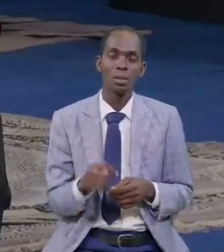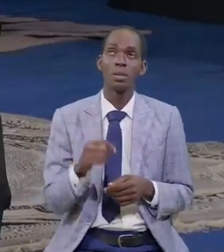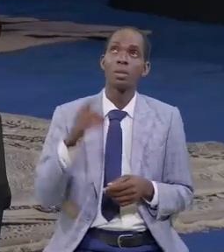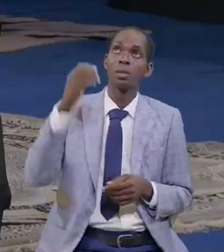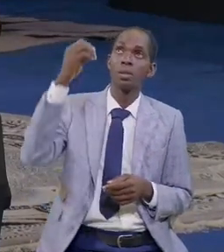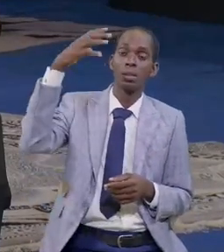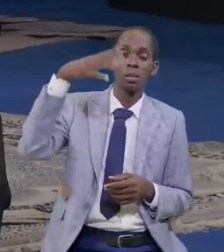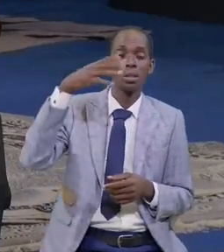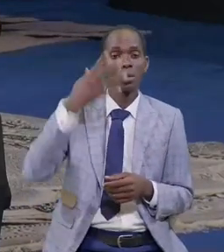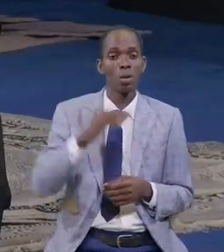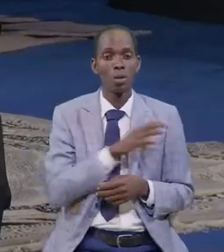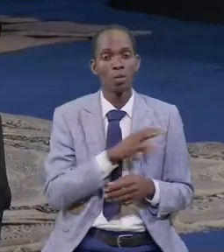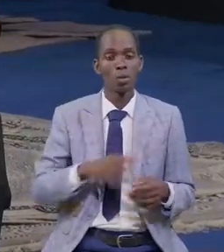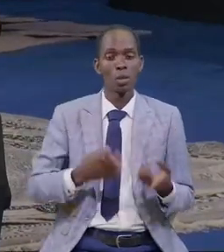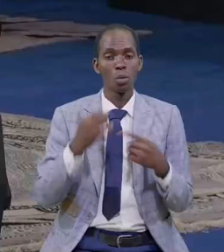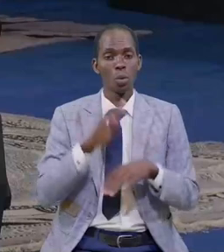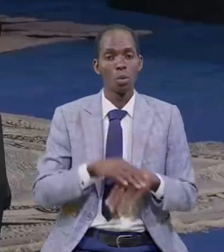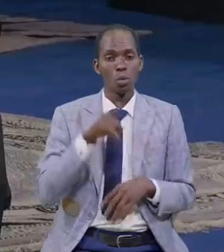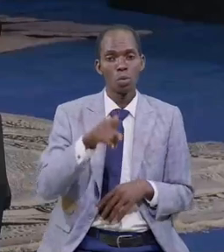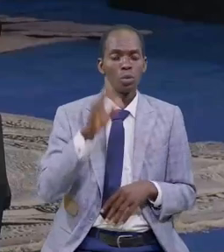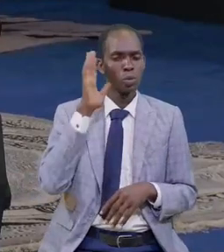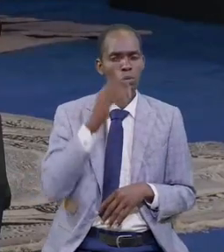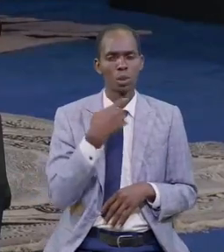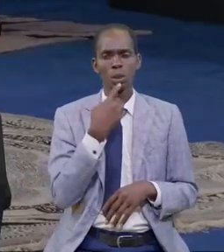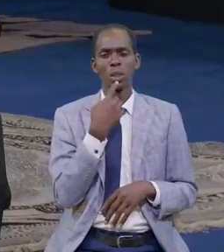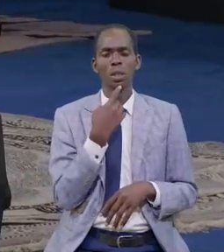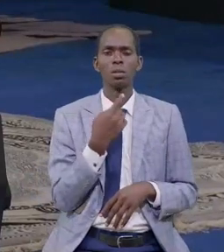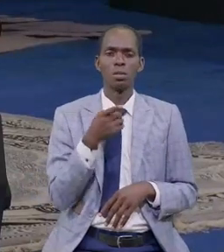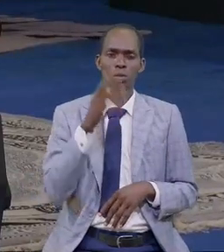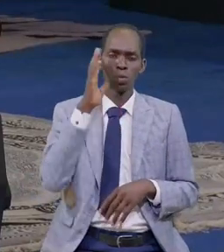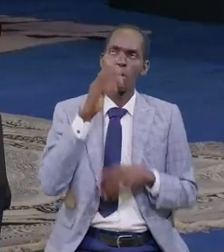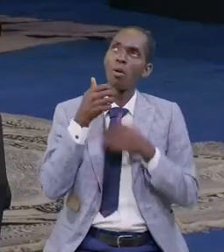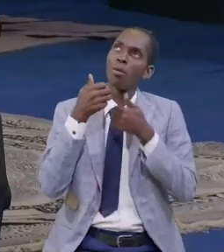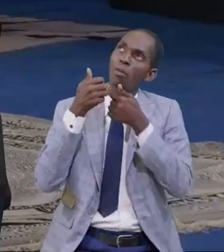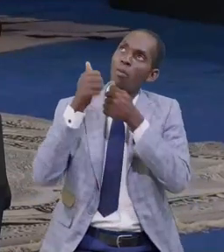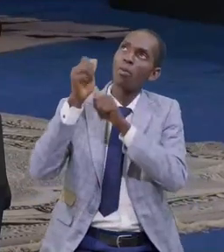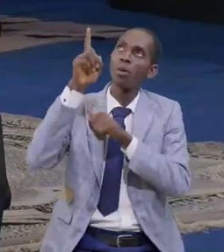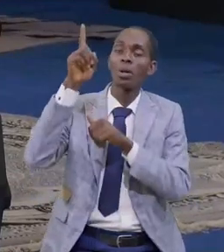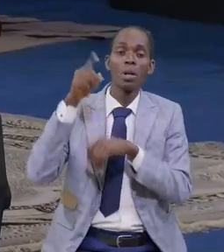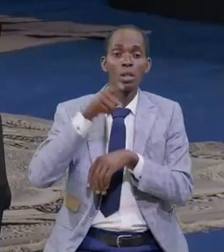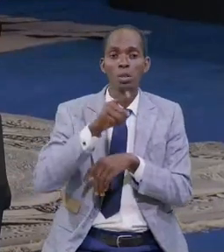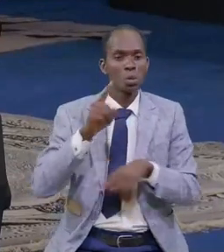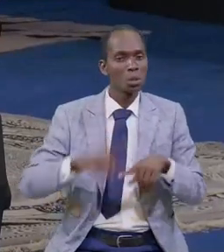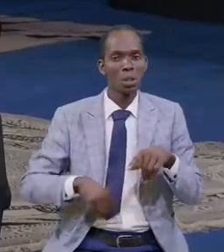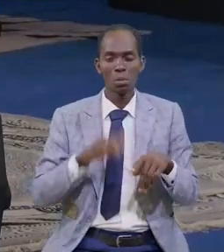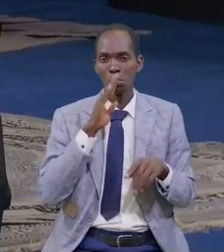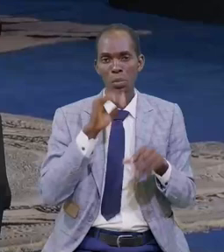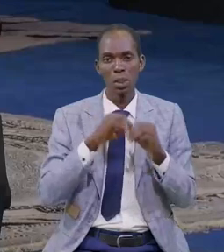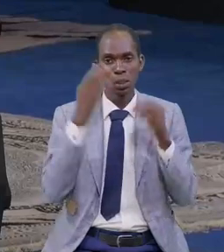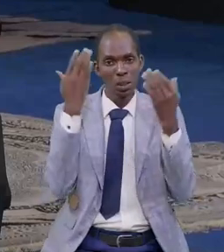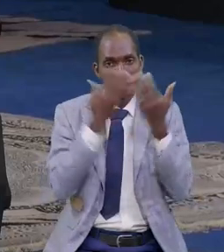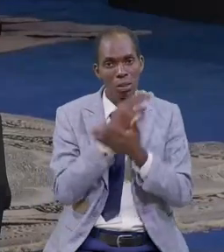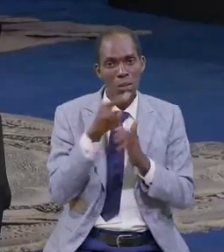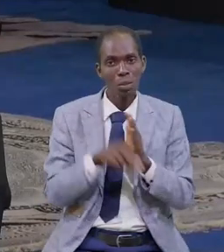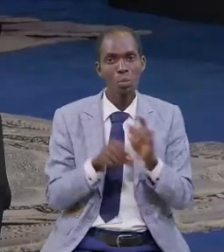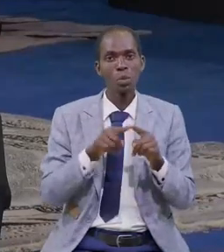au- dedans de vous et dit que vous le suivez et vous n'allez pas marcher dans les ténèbres mais vous aurez